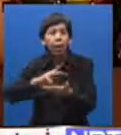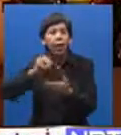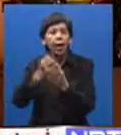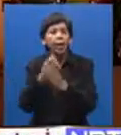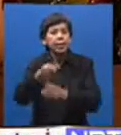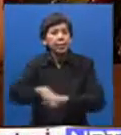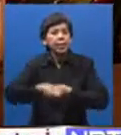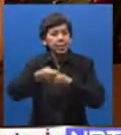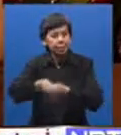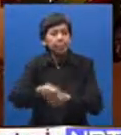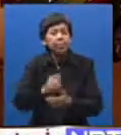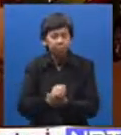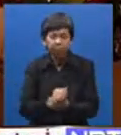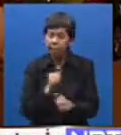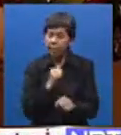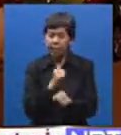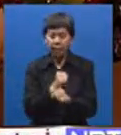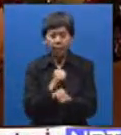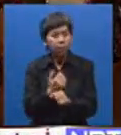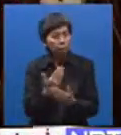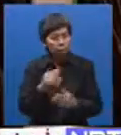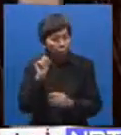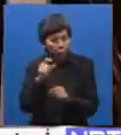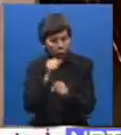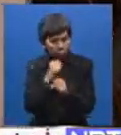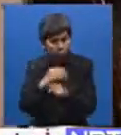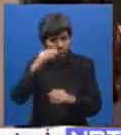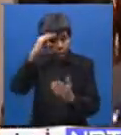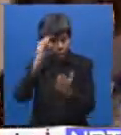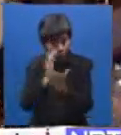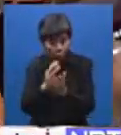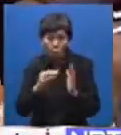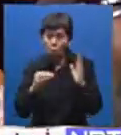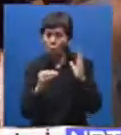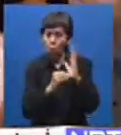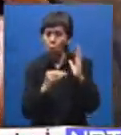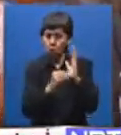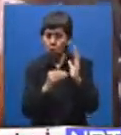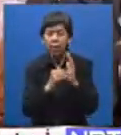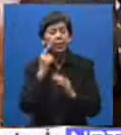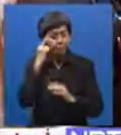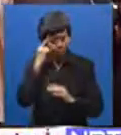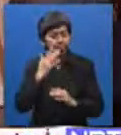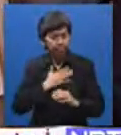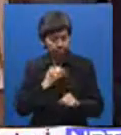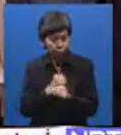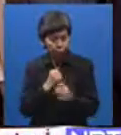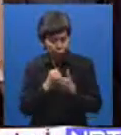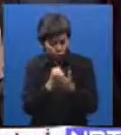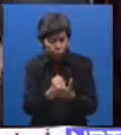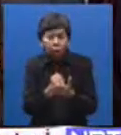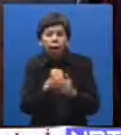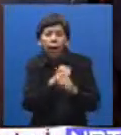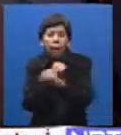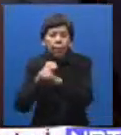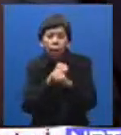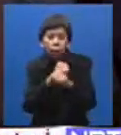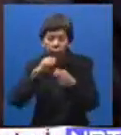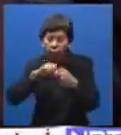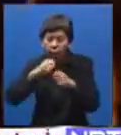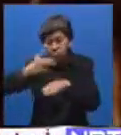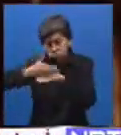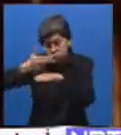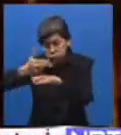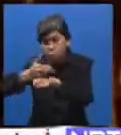ยเกษตรศาสตร์เป็นมาตรการเชิงรุกที่ตำรวจและกรุงเทพมหานครมั่นใจว่าจะช่วยลดและป้องกันเหตุอาชญากร